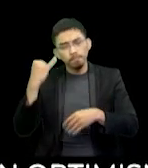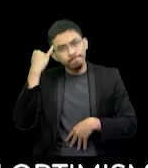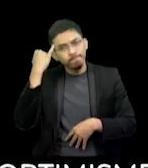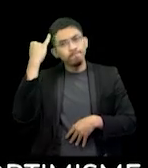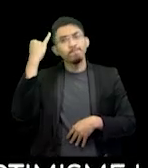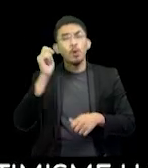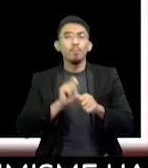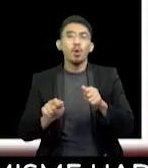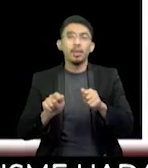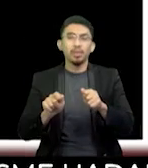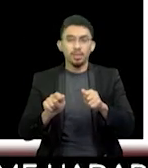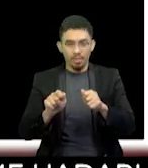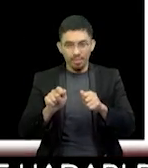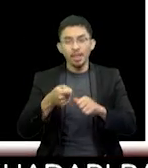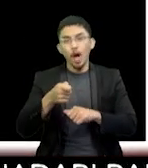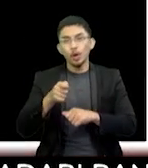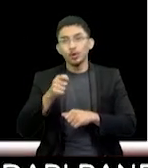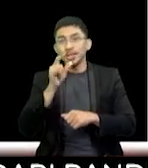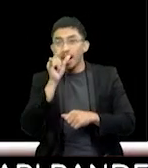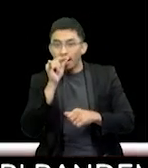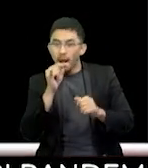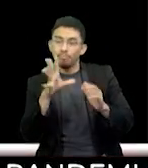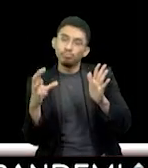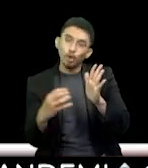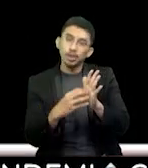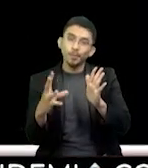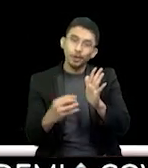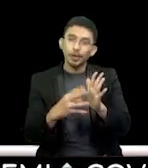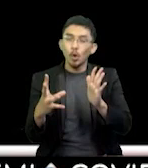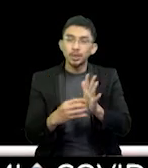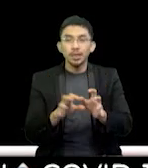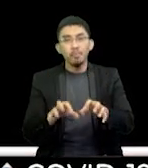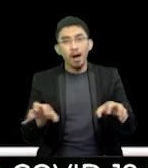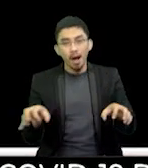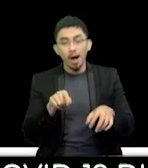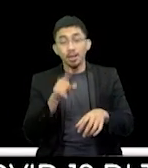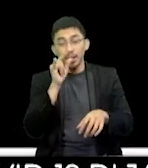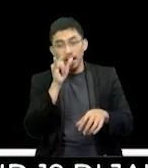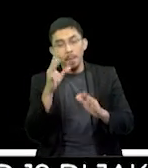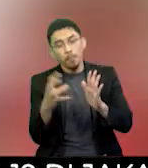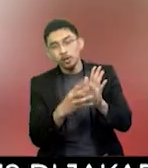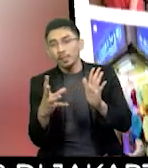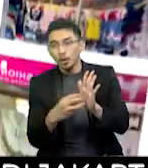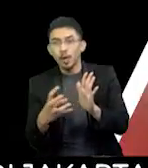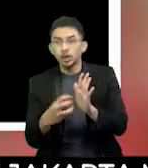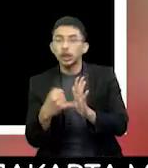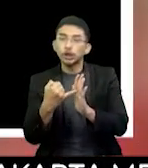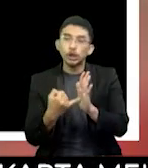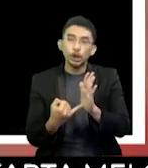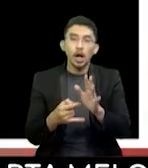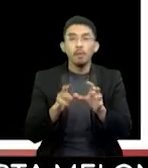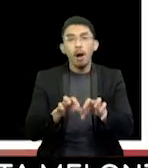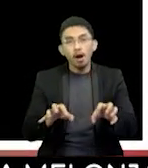para pedagang di Pasar Tanah Abang, Jakarta. Di akun Instagram ini berisi katalog barang dagangan yang memudahkan calon pembeli